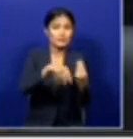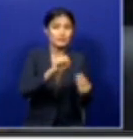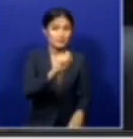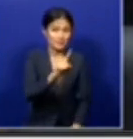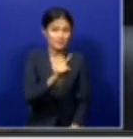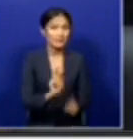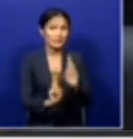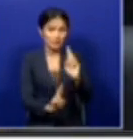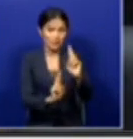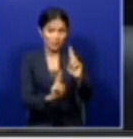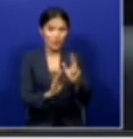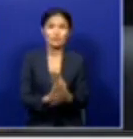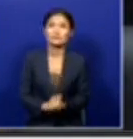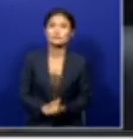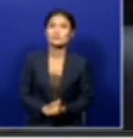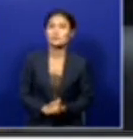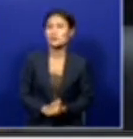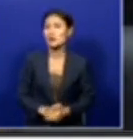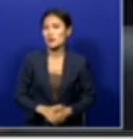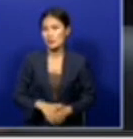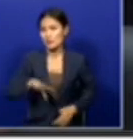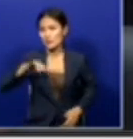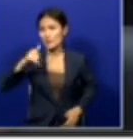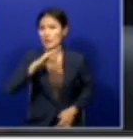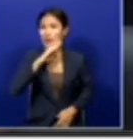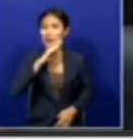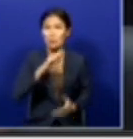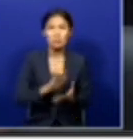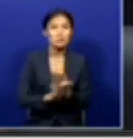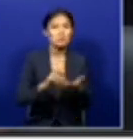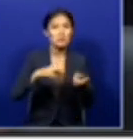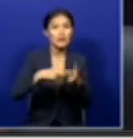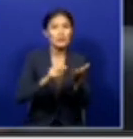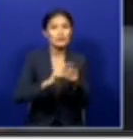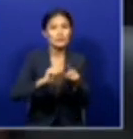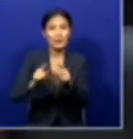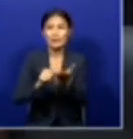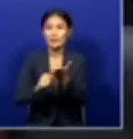ลมันอาจจะมาใช้กับตัวท่านได้ในเร็ววันนี้ขอบคุณมากครับท่านประธาน